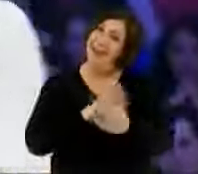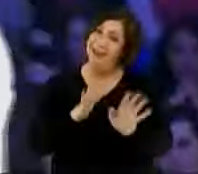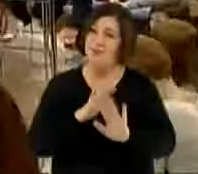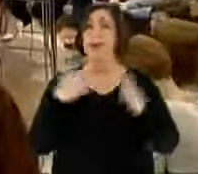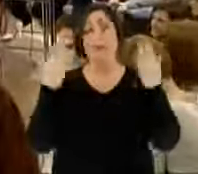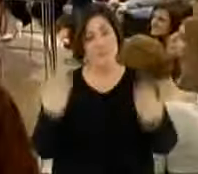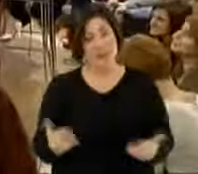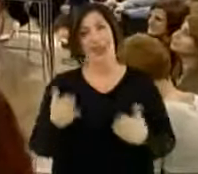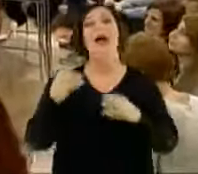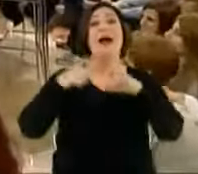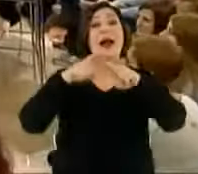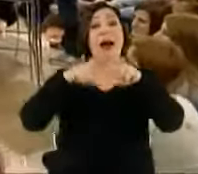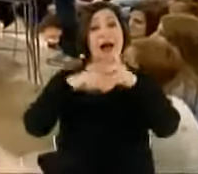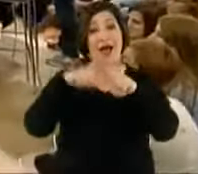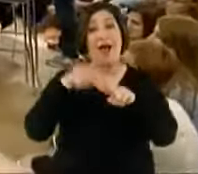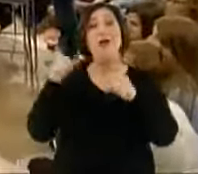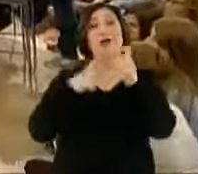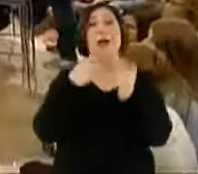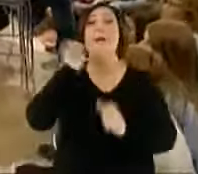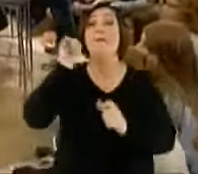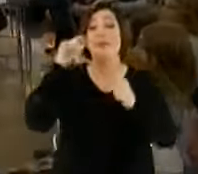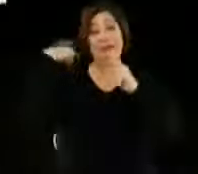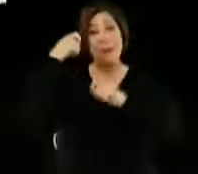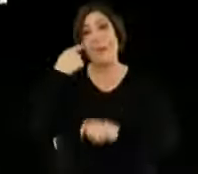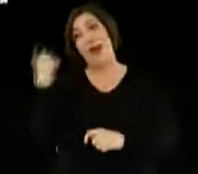Peki, hemen Raga'nın ve Sümer abinin filmine bakalım.